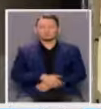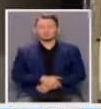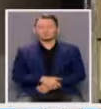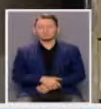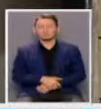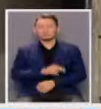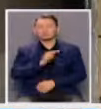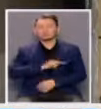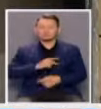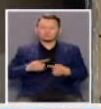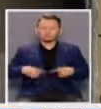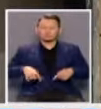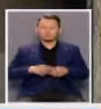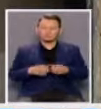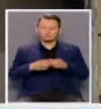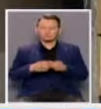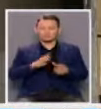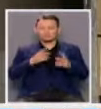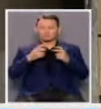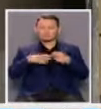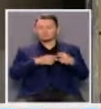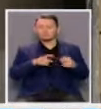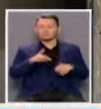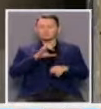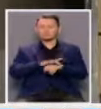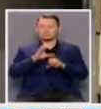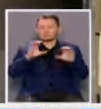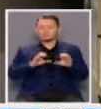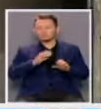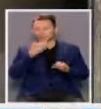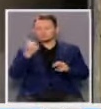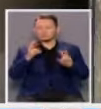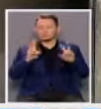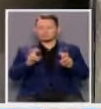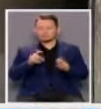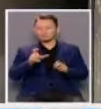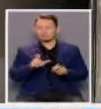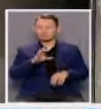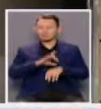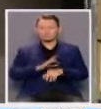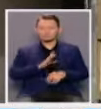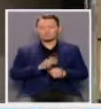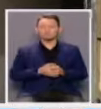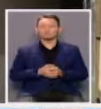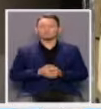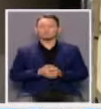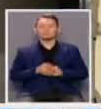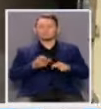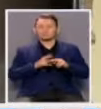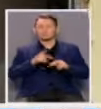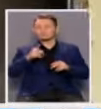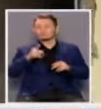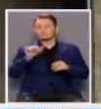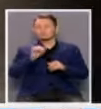Жұмысшы топ мүшелерімен анықталғандығы заңсыз қызмет көрсетіп тұрғандығы анықталып отыр. Сол себепті нысан